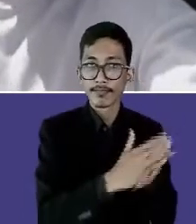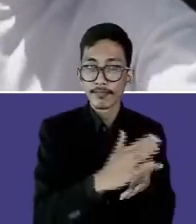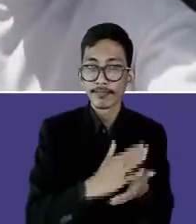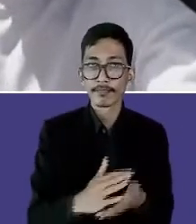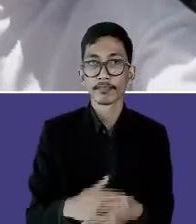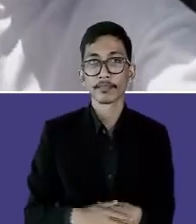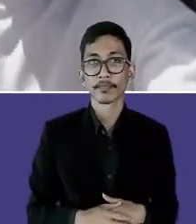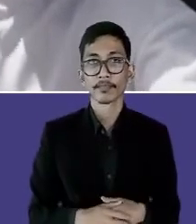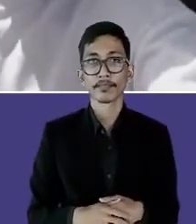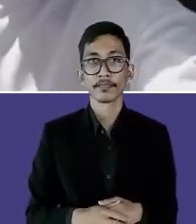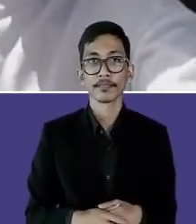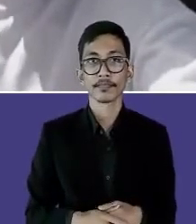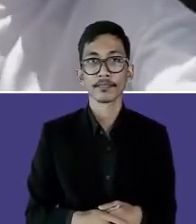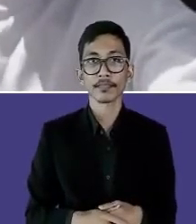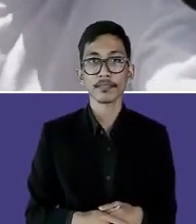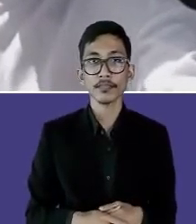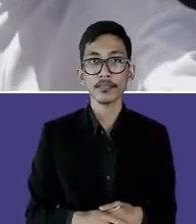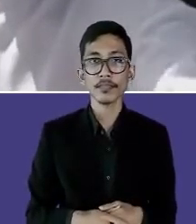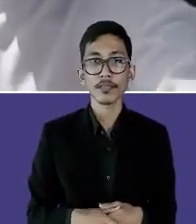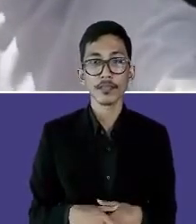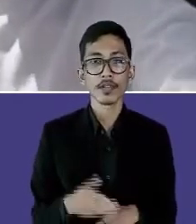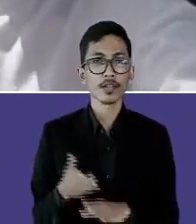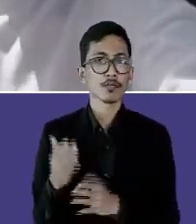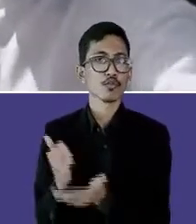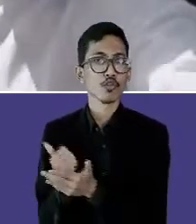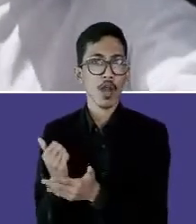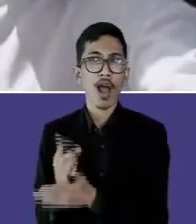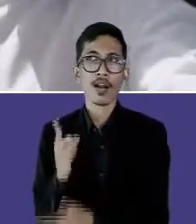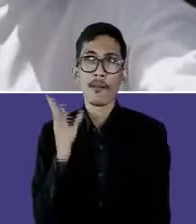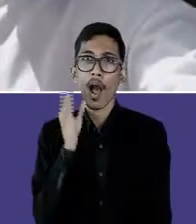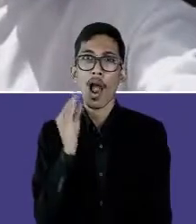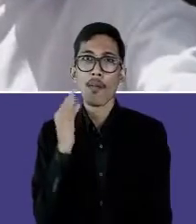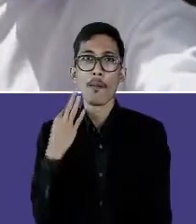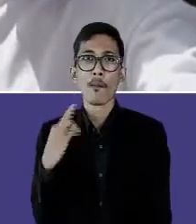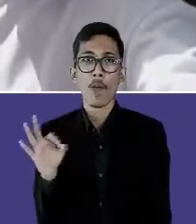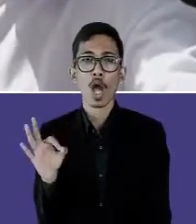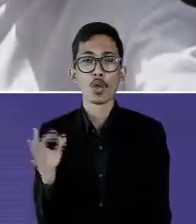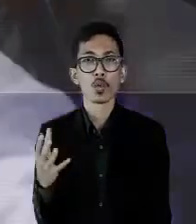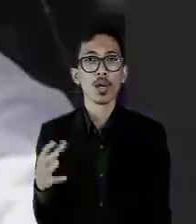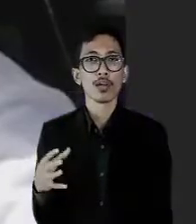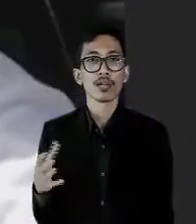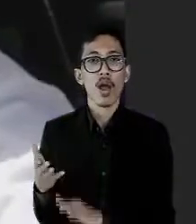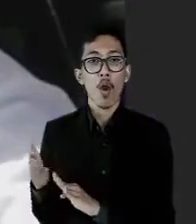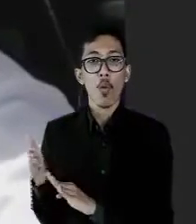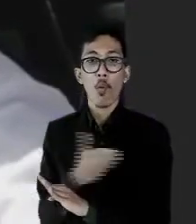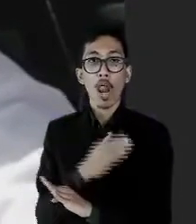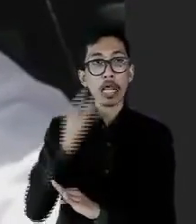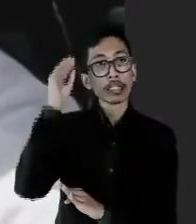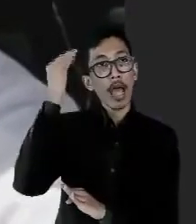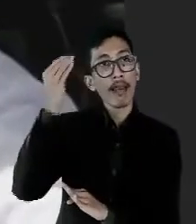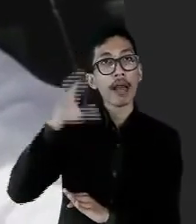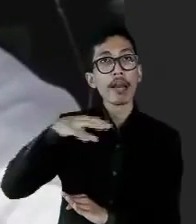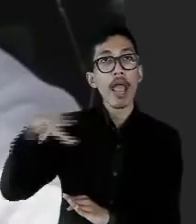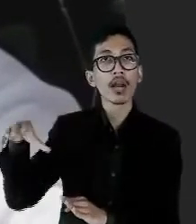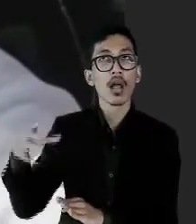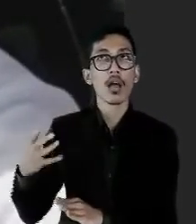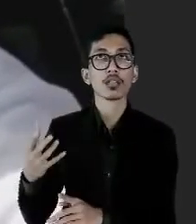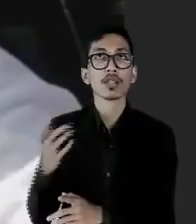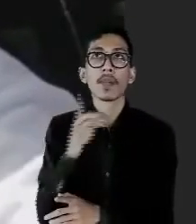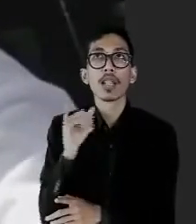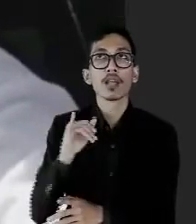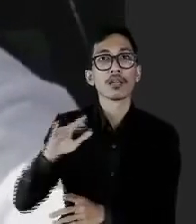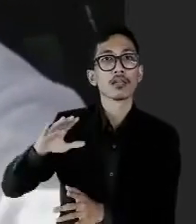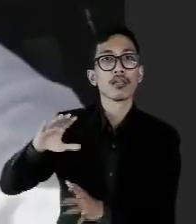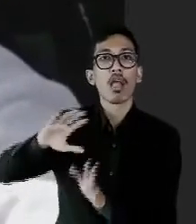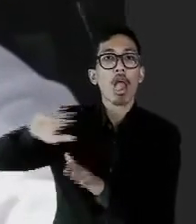yang sebenarnya awalnya tidak masuk ke rencana awal. Salah satu daerahnya cuman karena kita mendapatkan rekomendasi dari